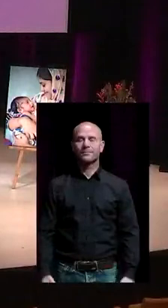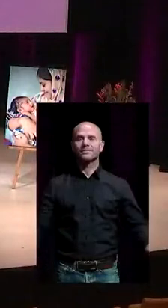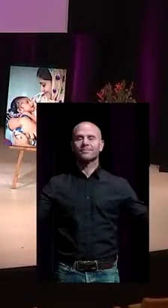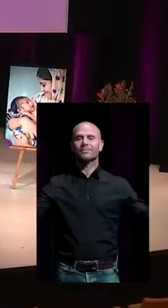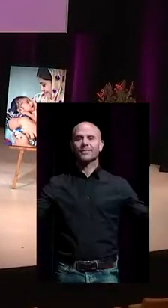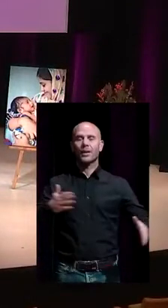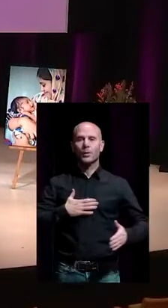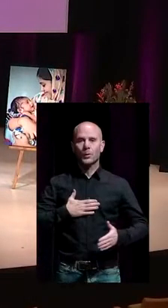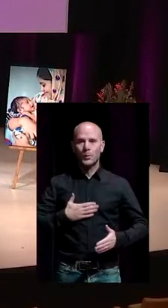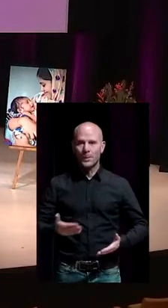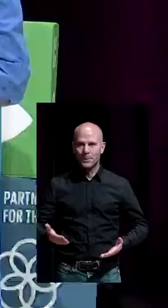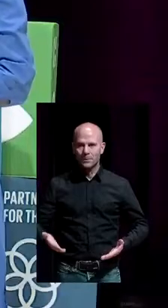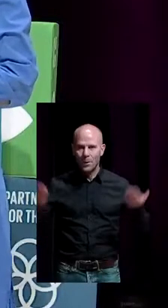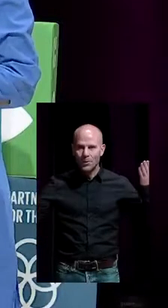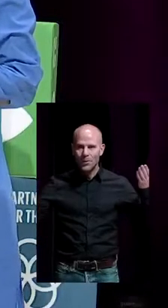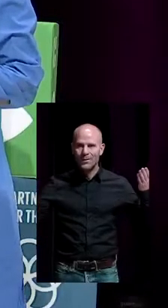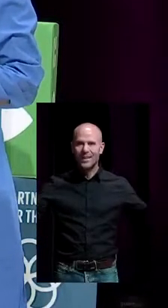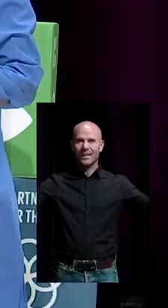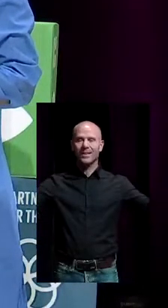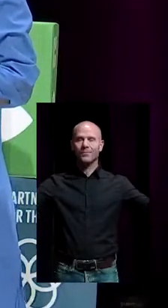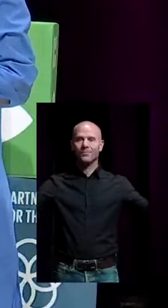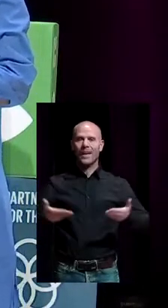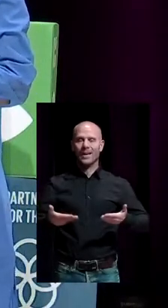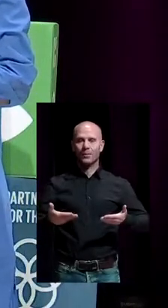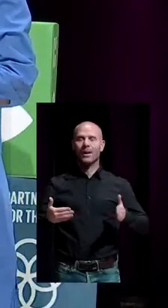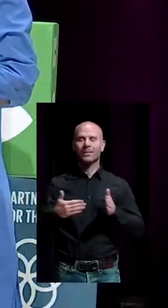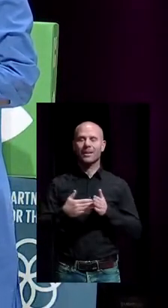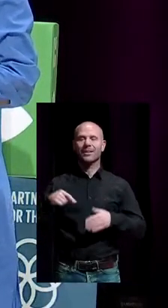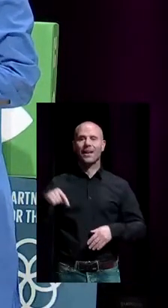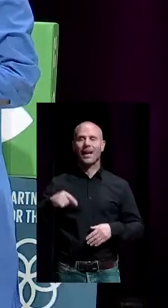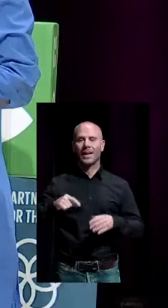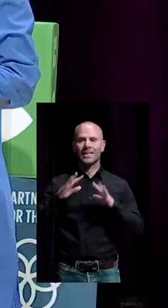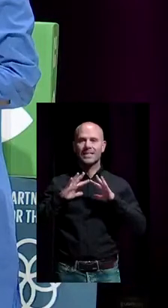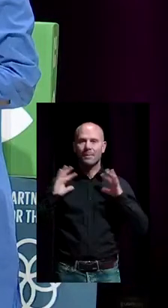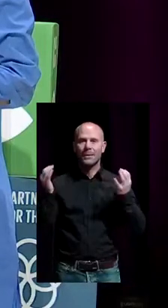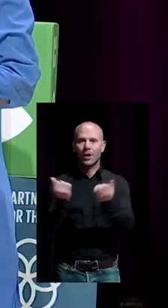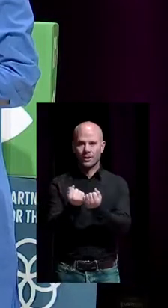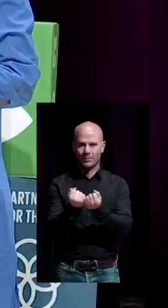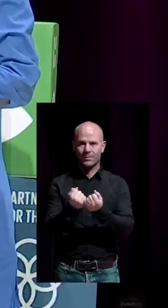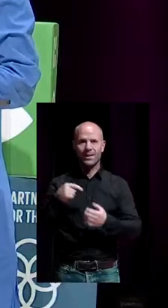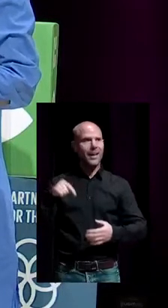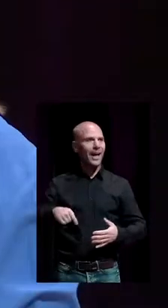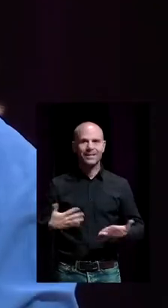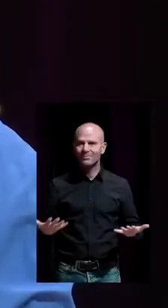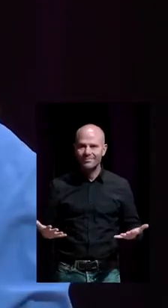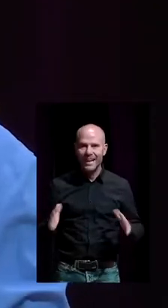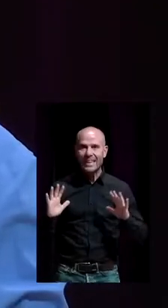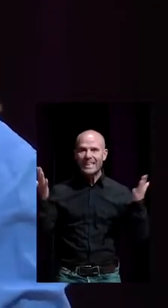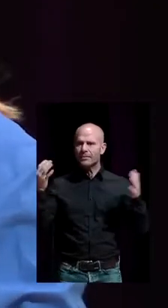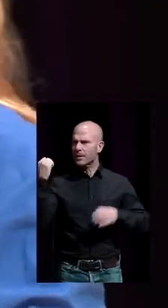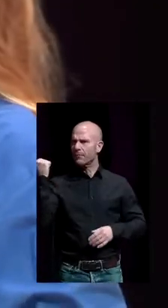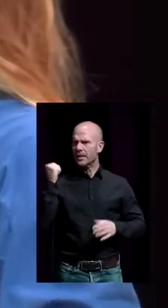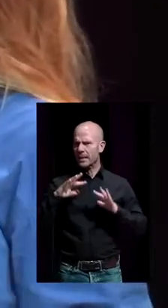God morgon och välkomna till detta seminarium, detta faktiskt